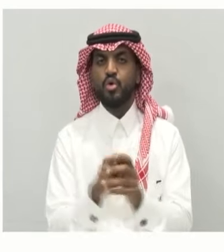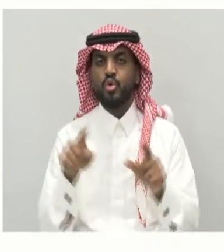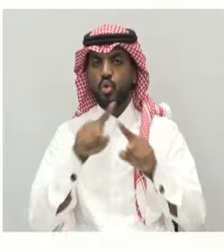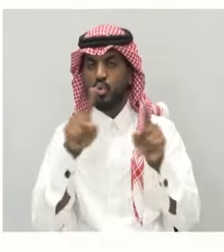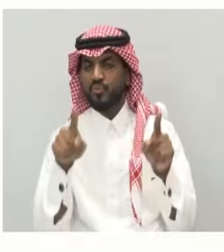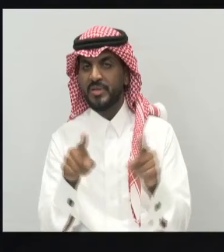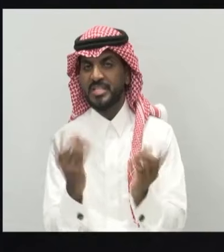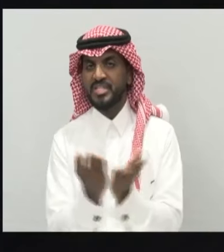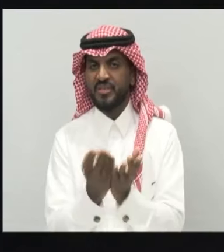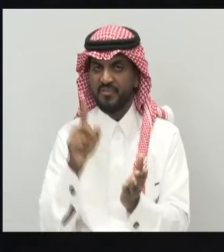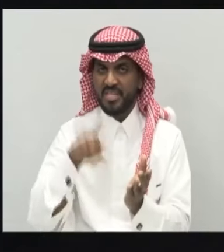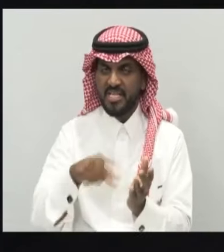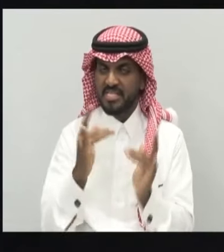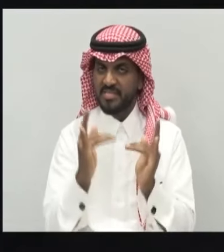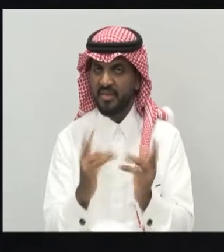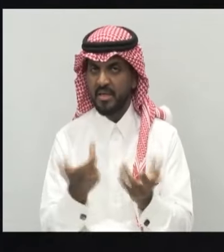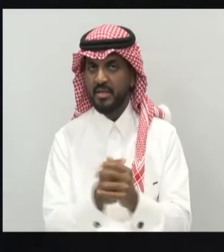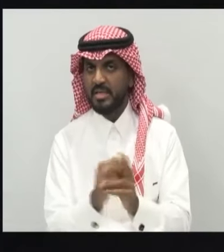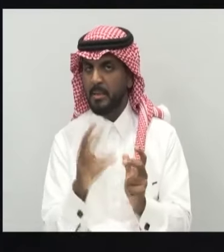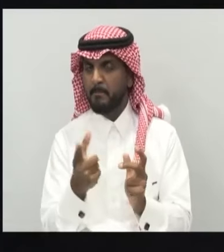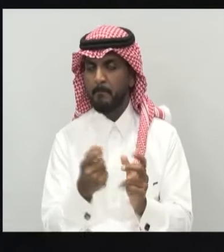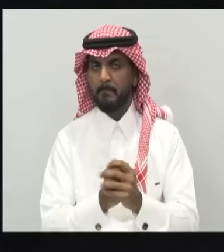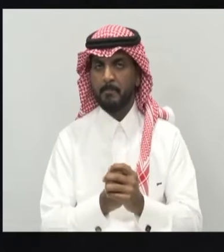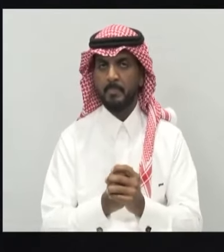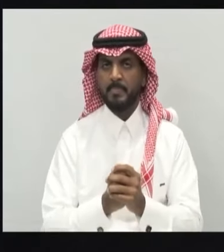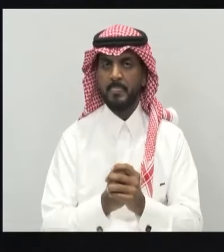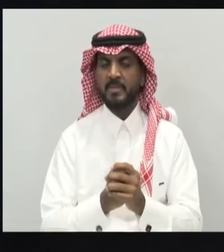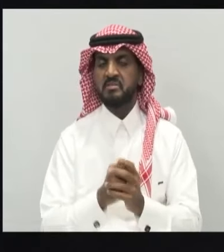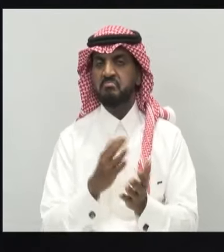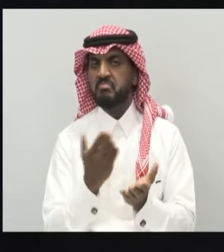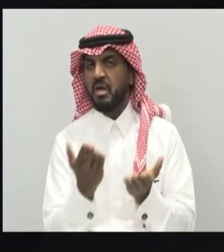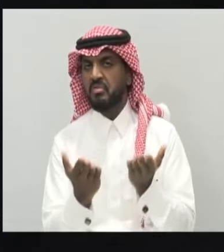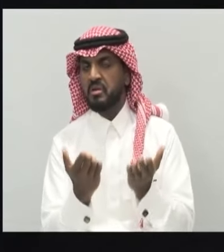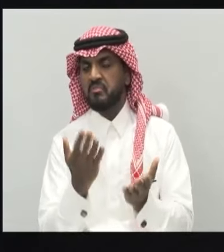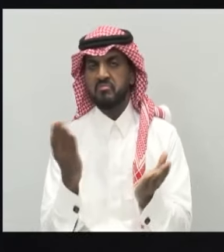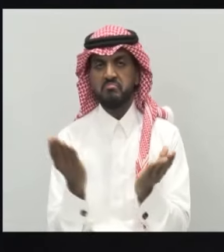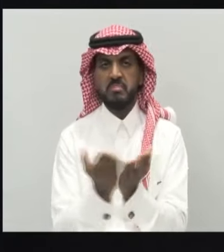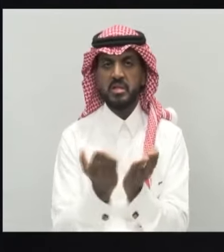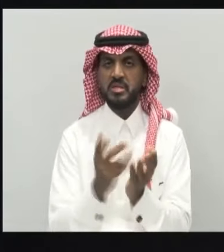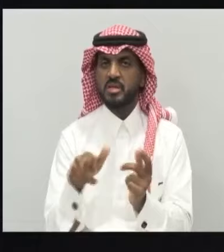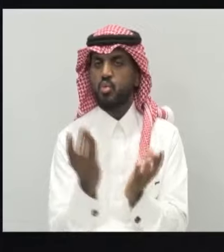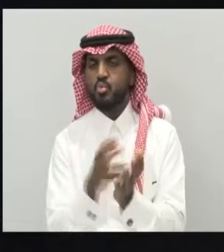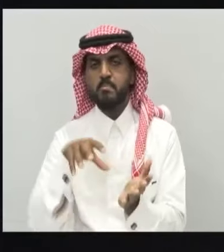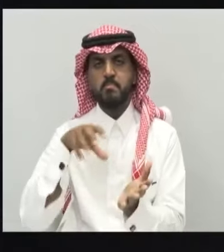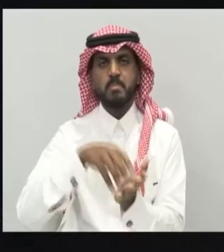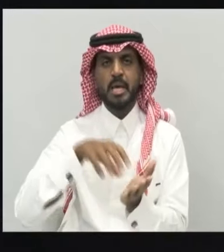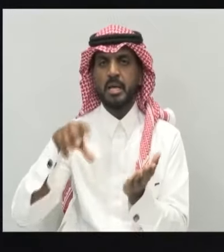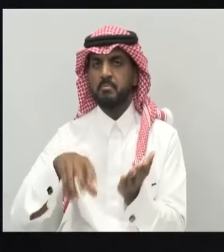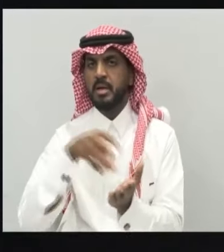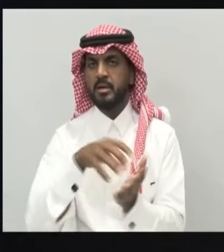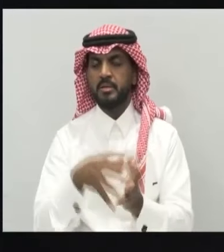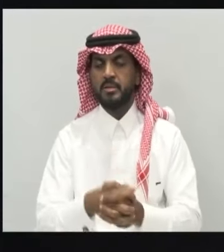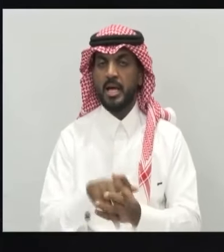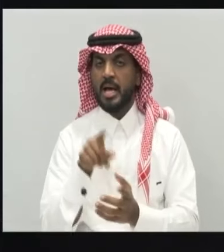غرفه الصف اللي انت فيها كم عرضها تقريبا قد تختلف من مدرسه الى مدرسه من مكان الى مكان ولكن